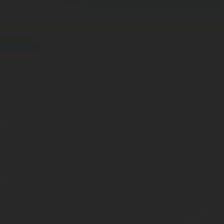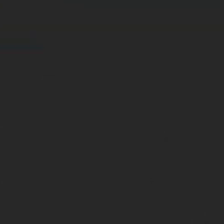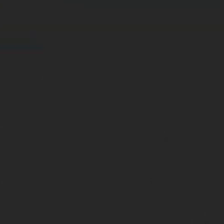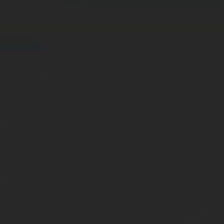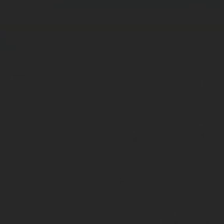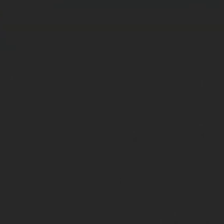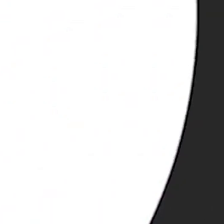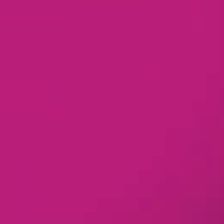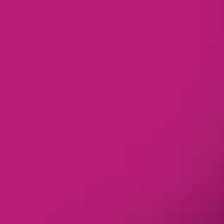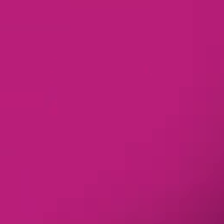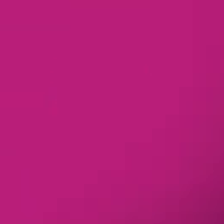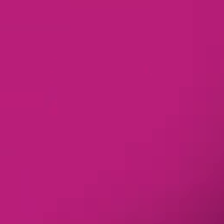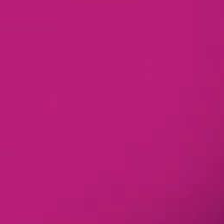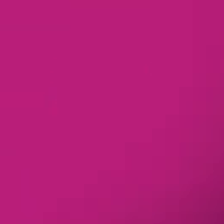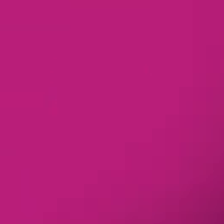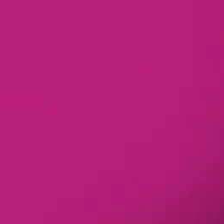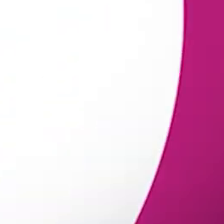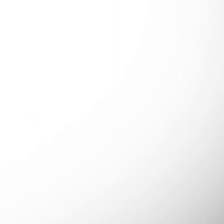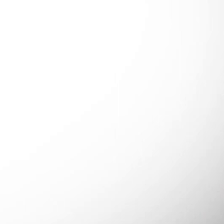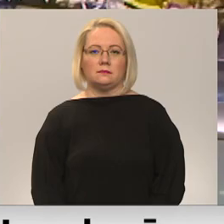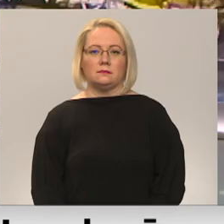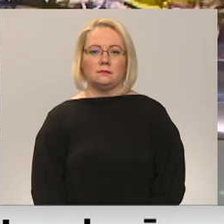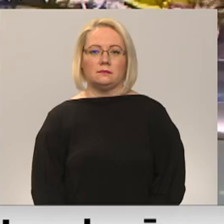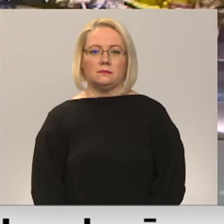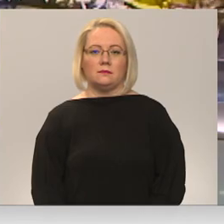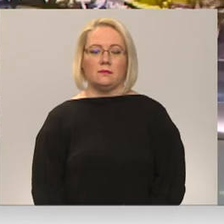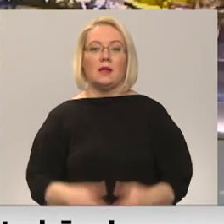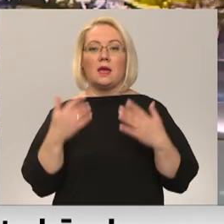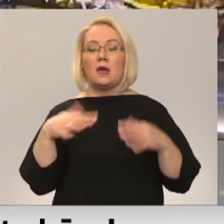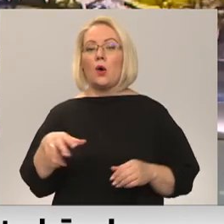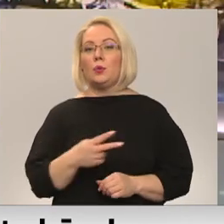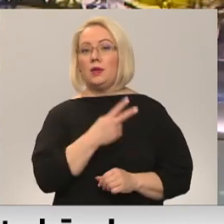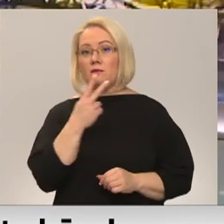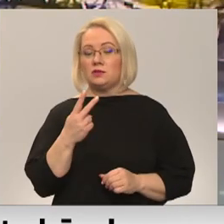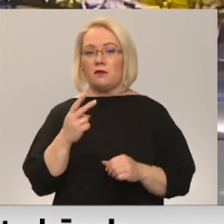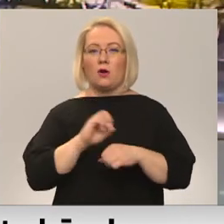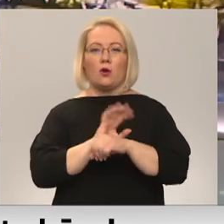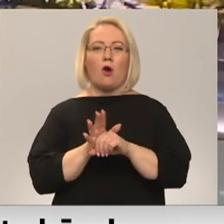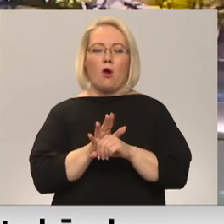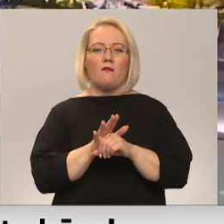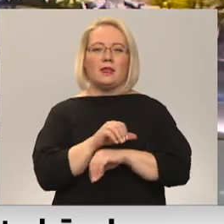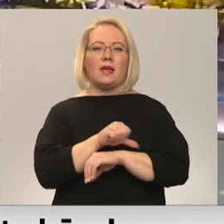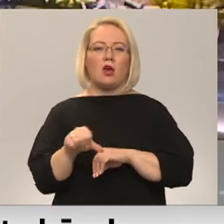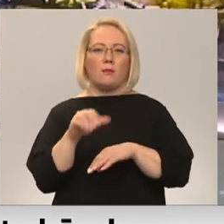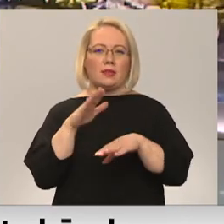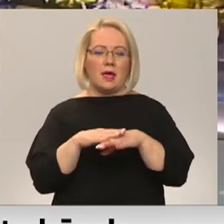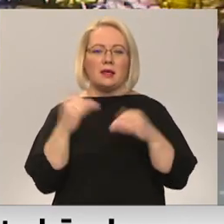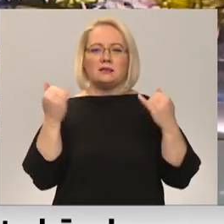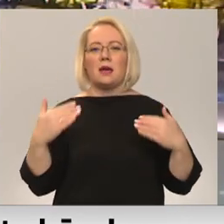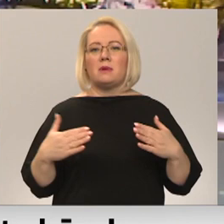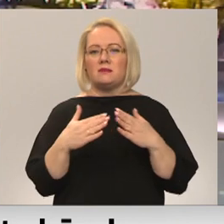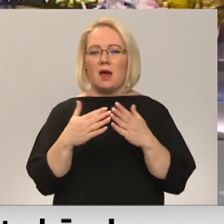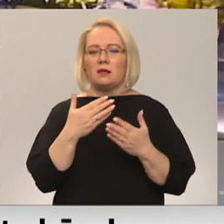Re, viss ēters ir te! Jau divus gadus Covid ierobežojuma dēļ Ziemassvētkus aizvedām